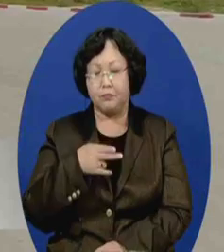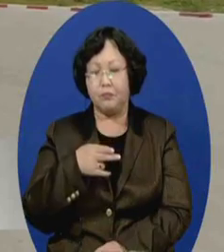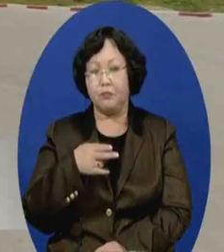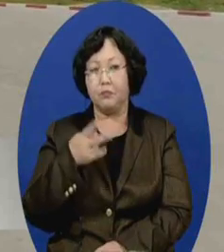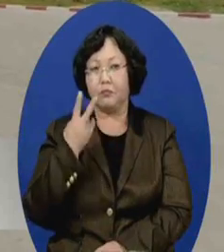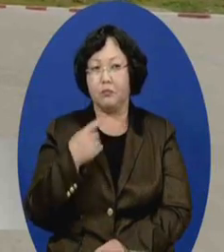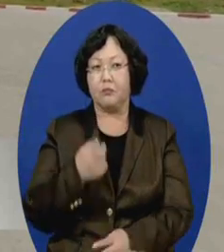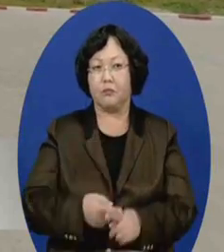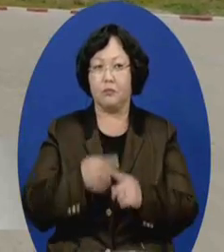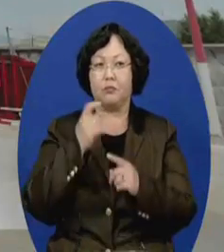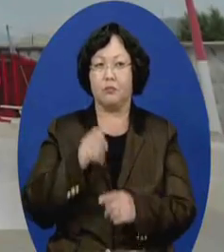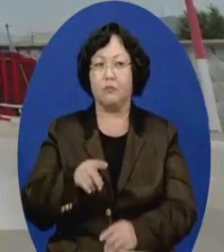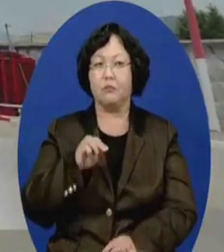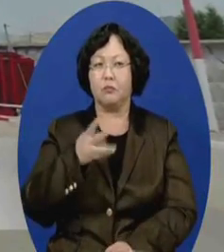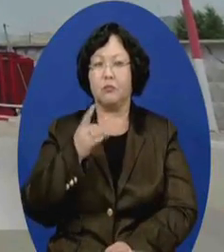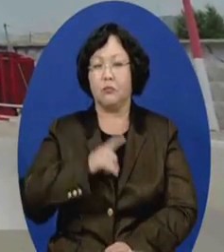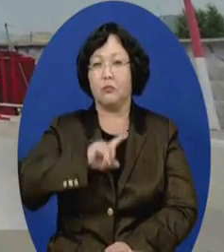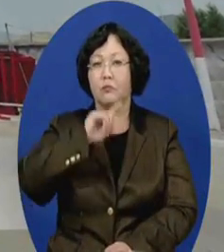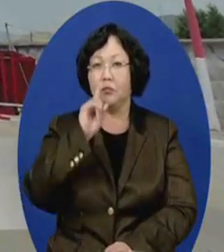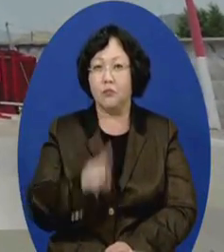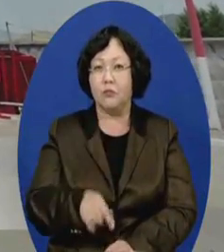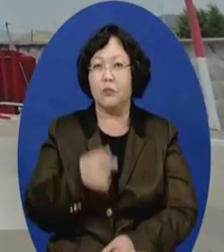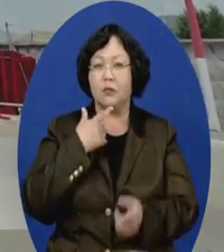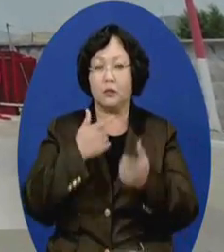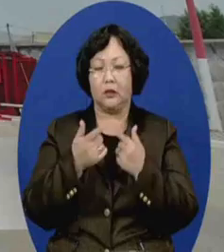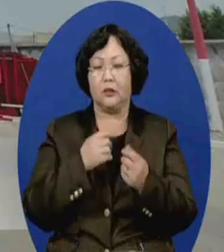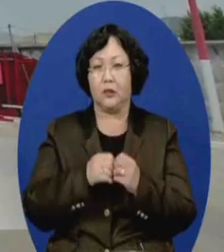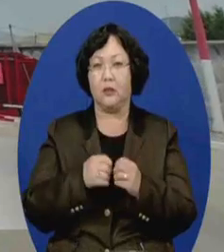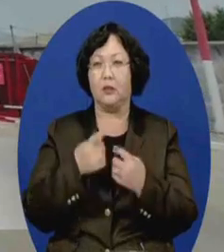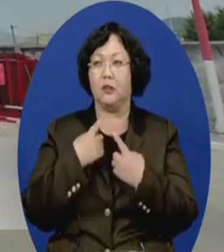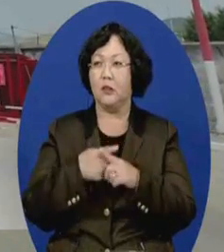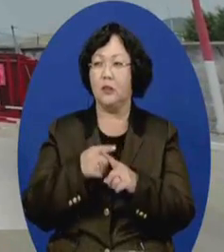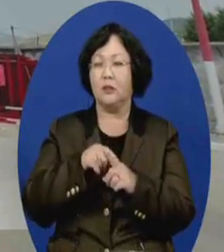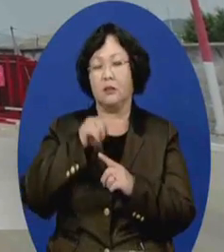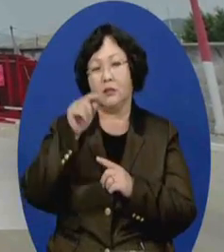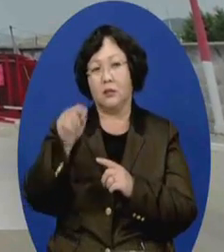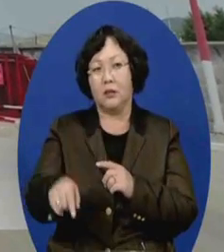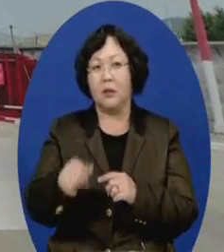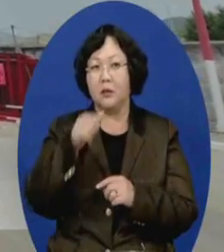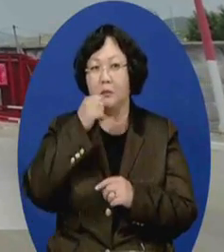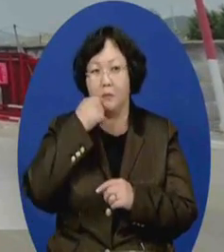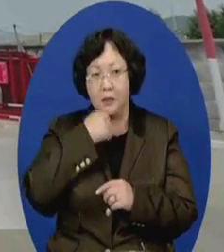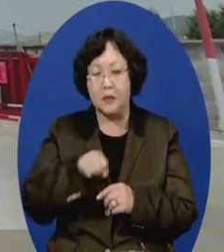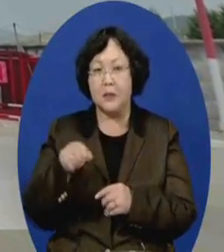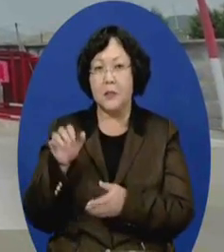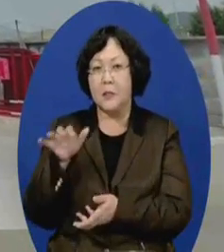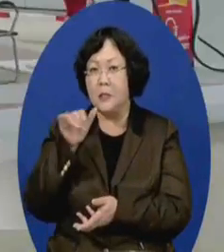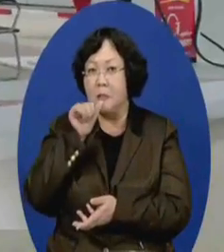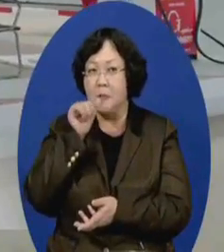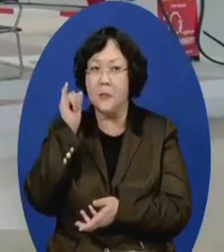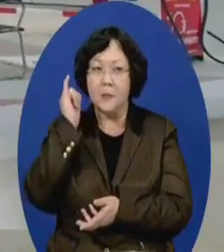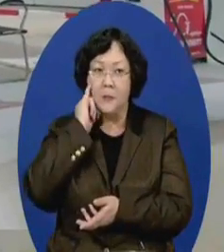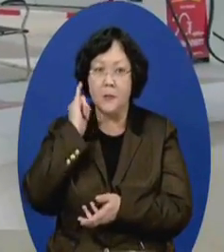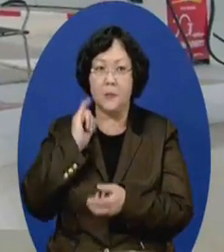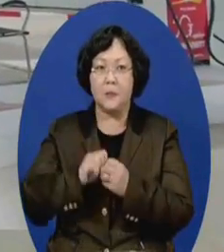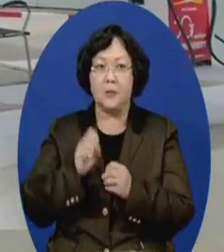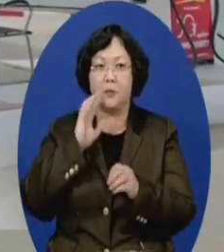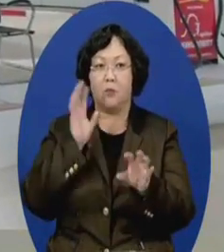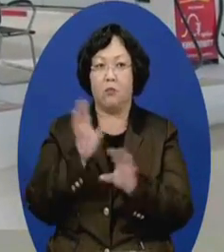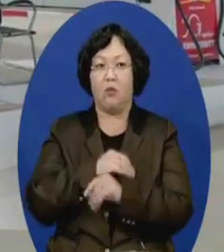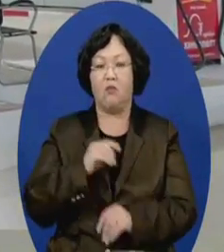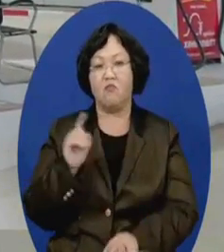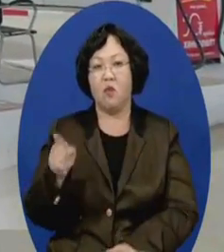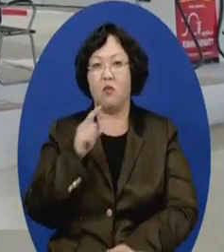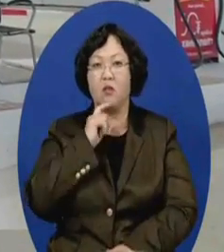импортлогчид үн нэмбэл тусгай зөвшөөрөлтөө ярина гэсэн учраас хилийн цаана шатхуун нөөцлчгүүд хэл нэвтрүүлэхгүй зохиомол хомсдол үүсгэж